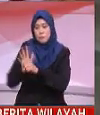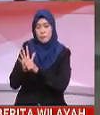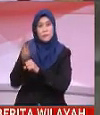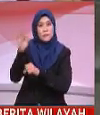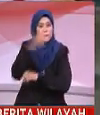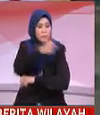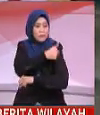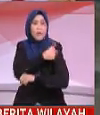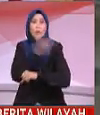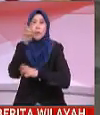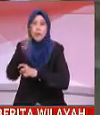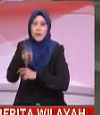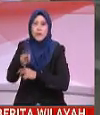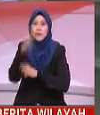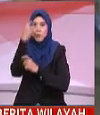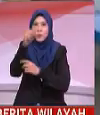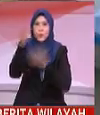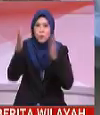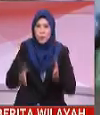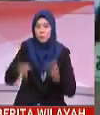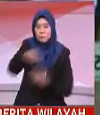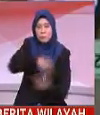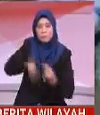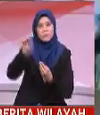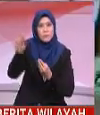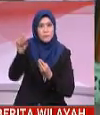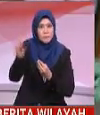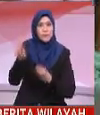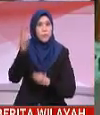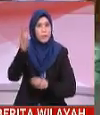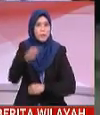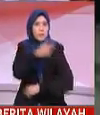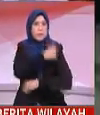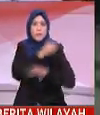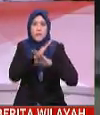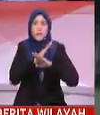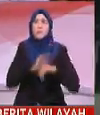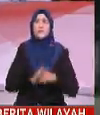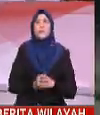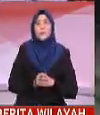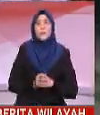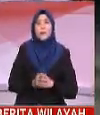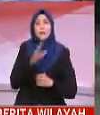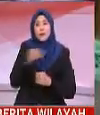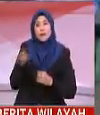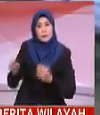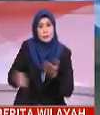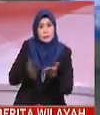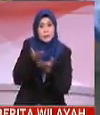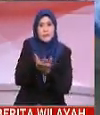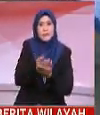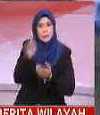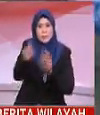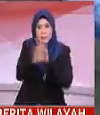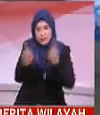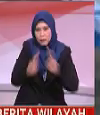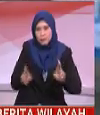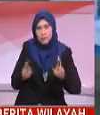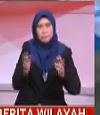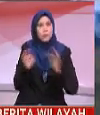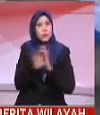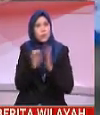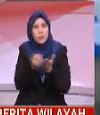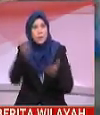wajib untuk semua bakal haji pada musim ini. Semua bakal haji juga disaran membuat persiapan sewajarnya dari segi